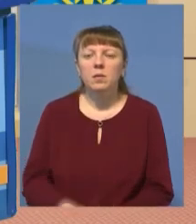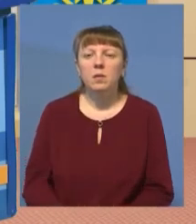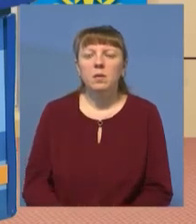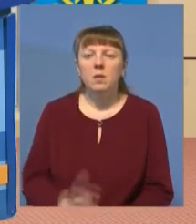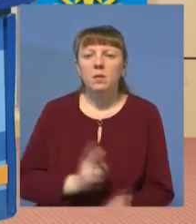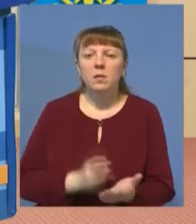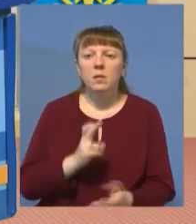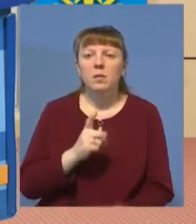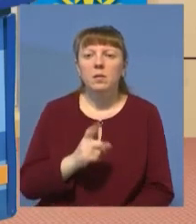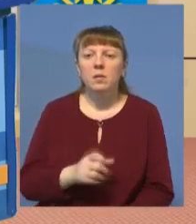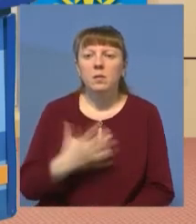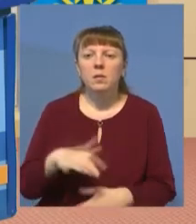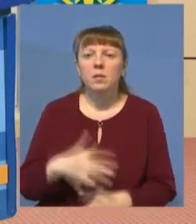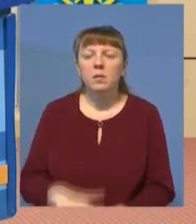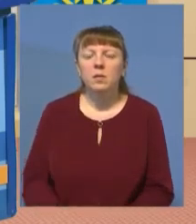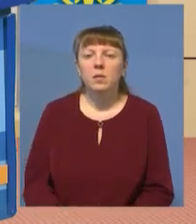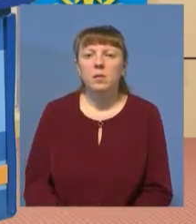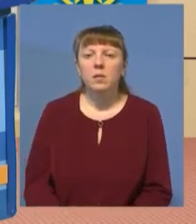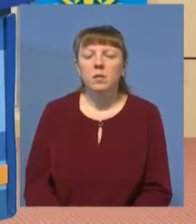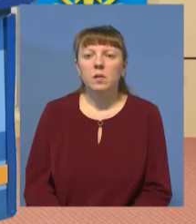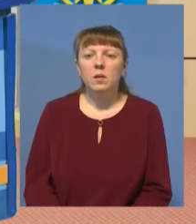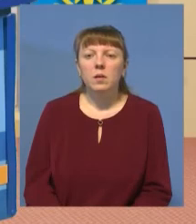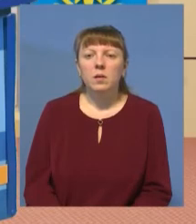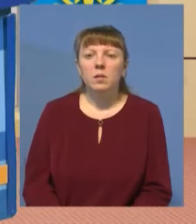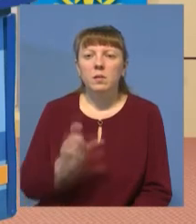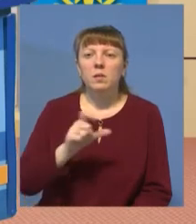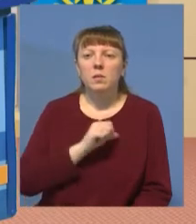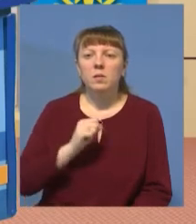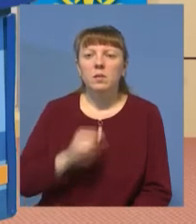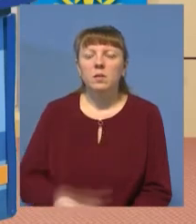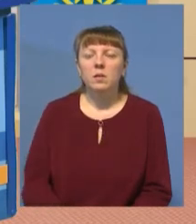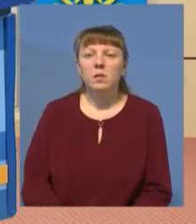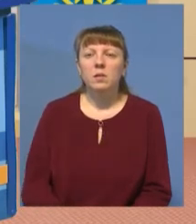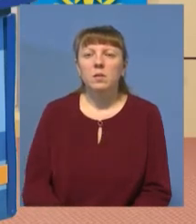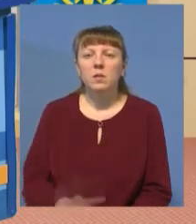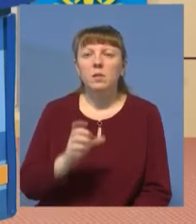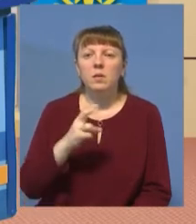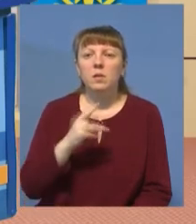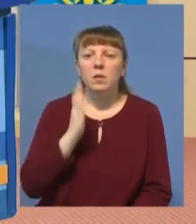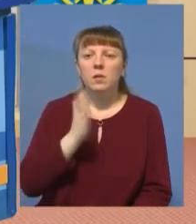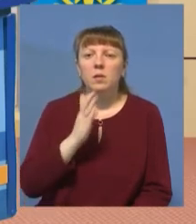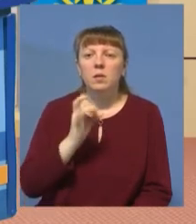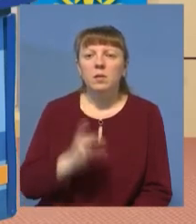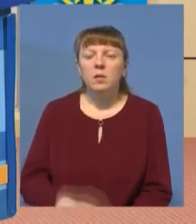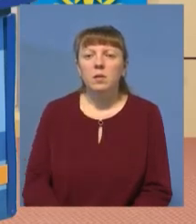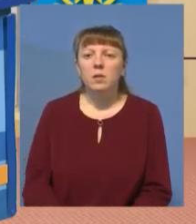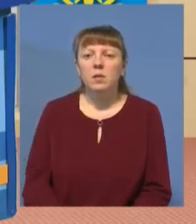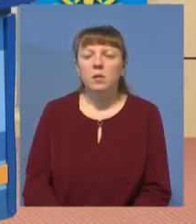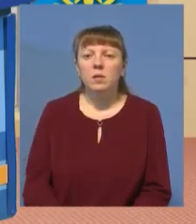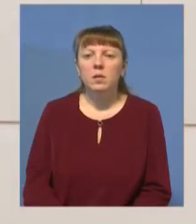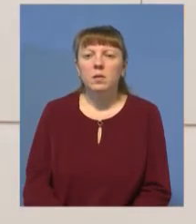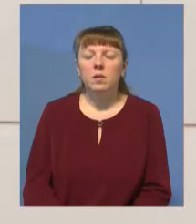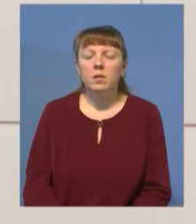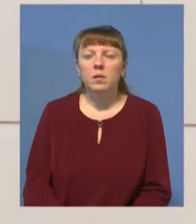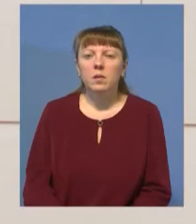вот доказательная база слишком слабая. Потому что, допустим, человек сам осуществил, возможно, перевозку товара, ну и так далее. Да, у нас